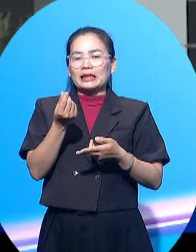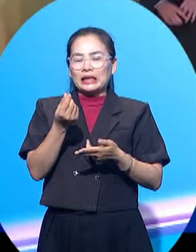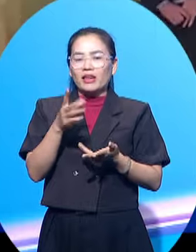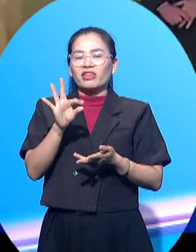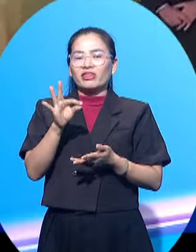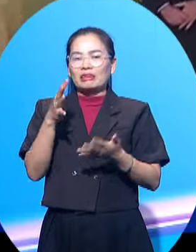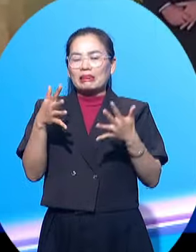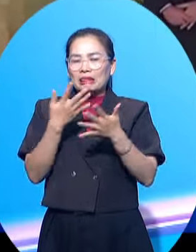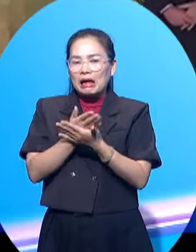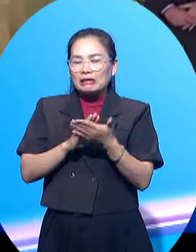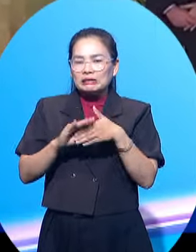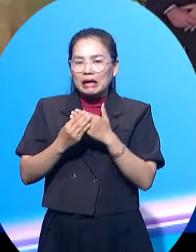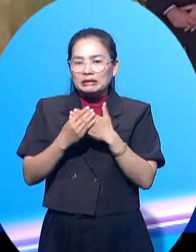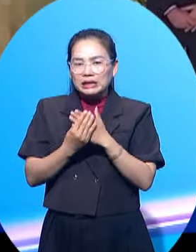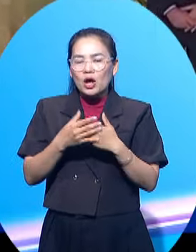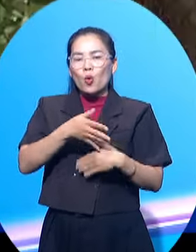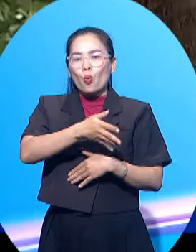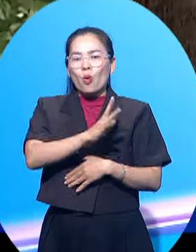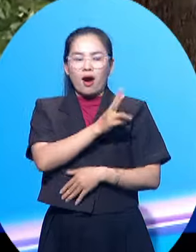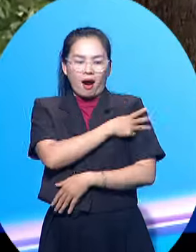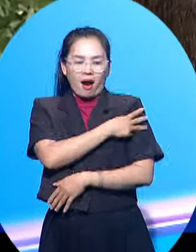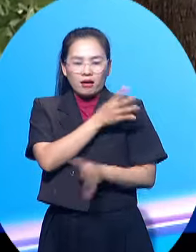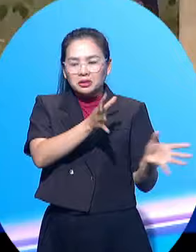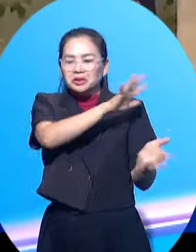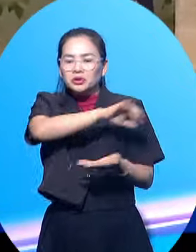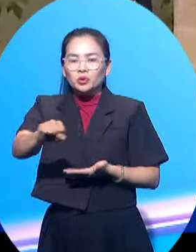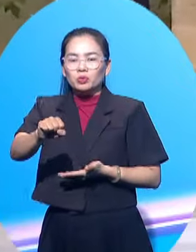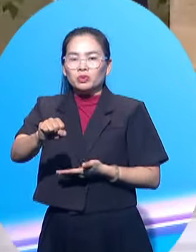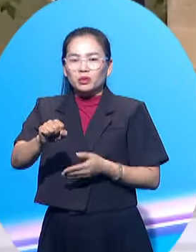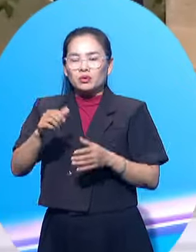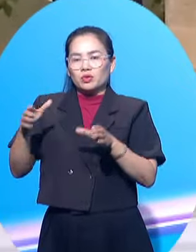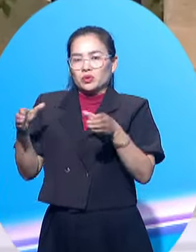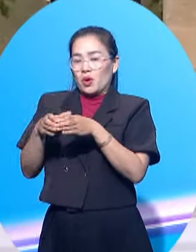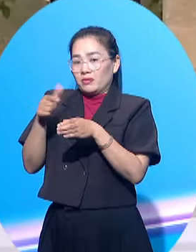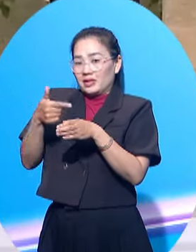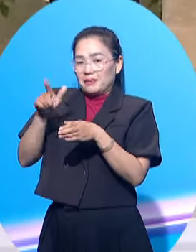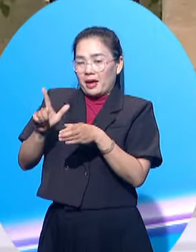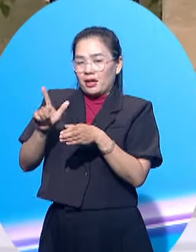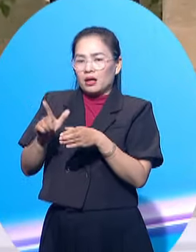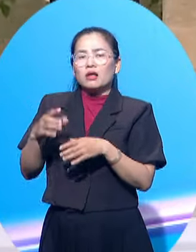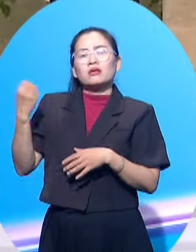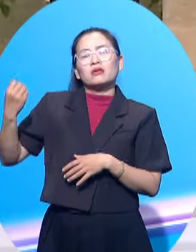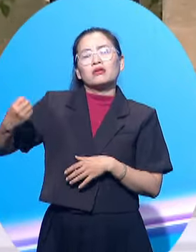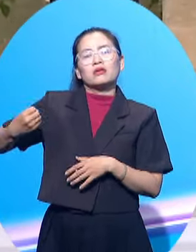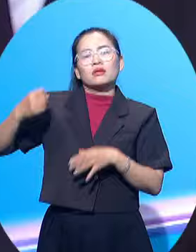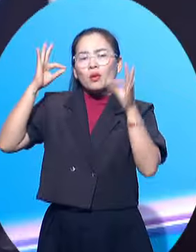của Nga là tâm điểm trong ngày đầu tiên của hội nghị thượng đỉnh J7 lần thứ hai có sự tham gia của tổng thống ukra